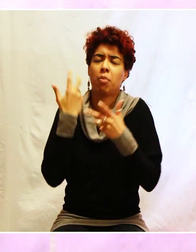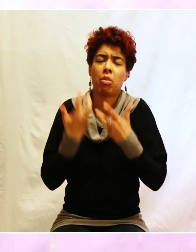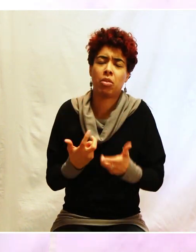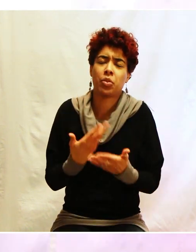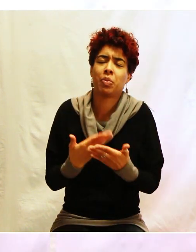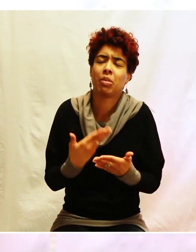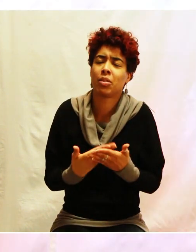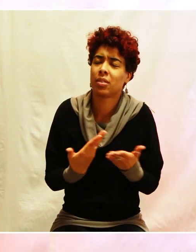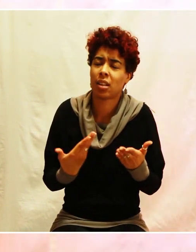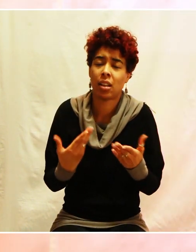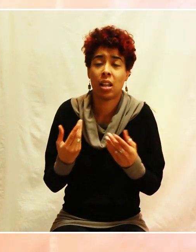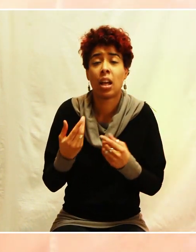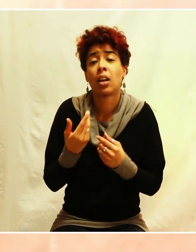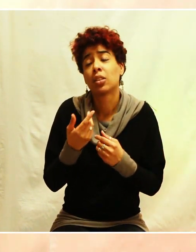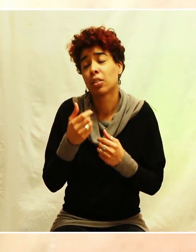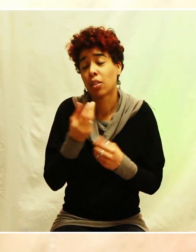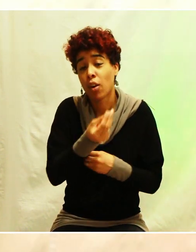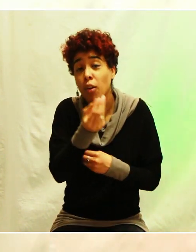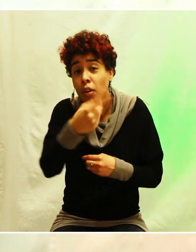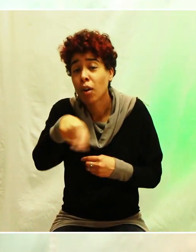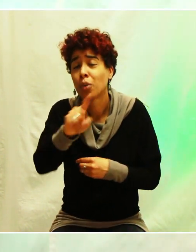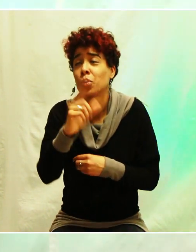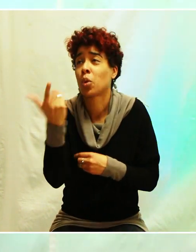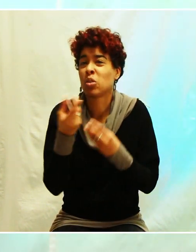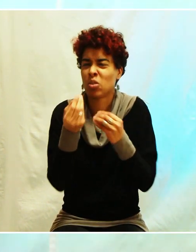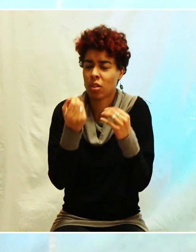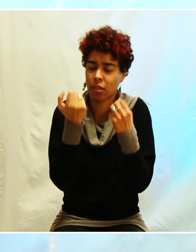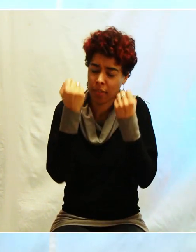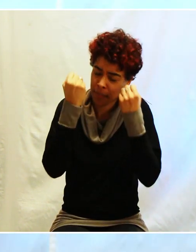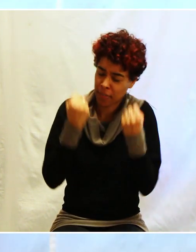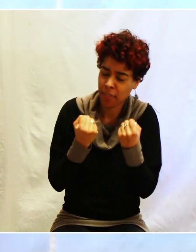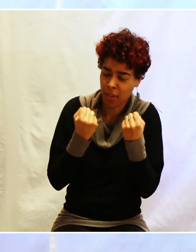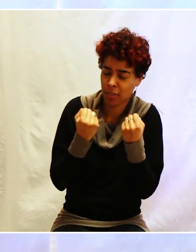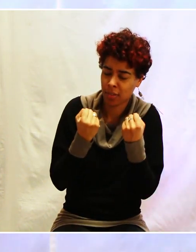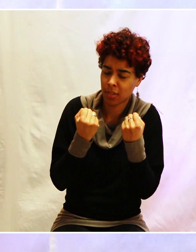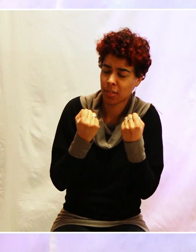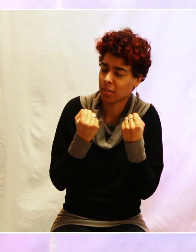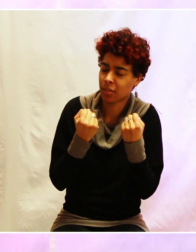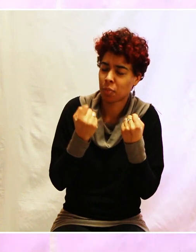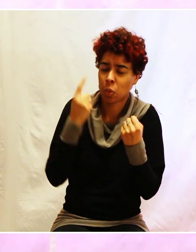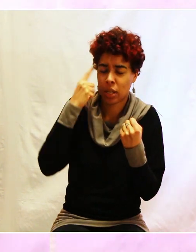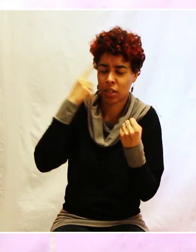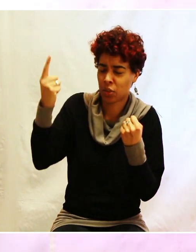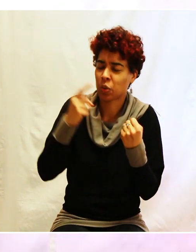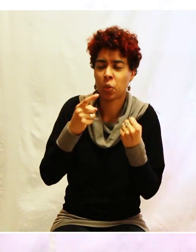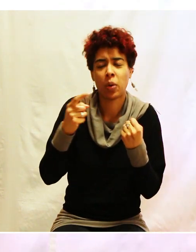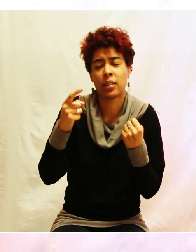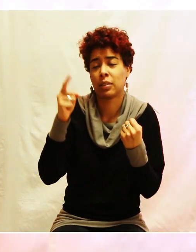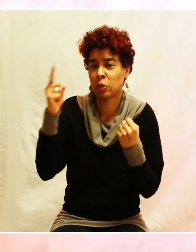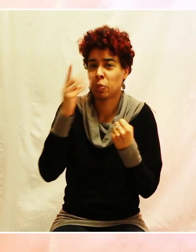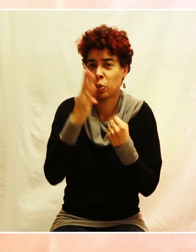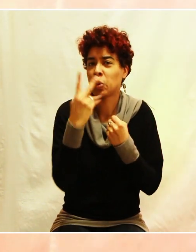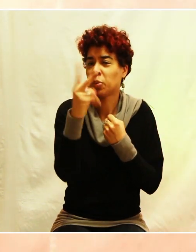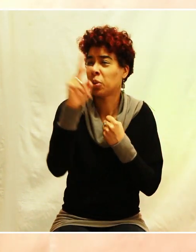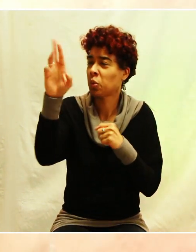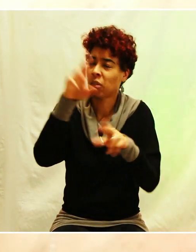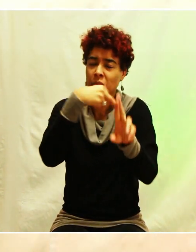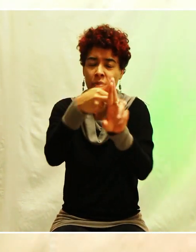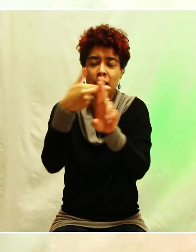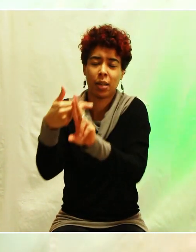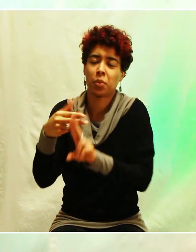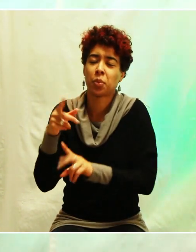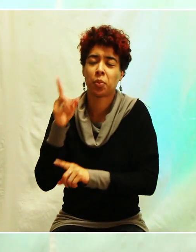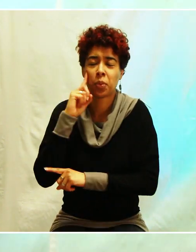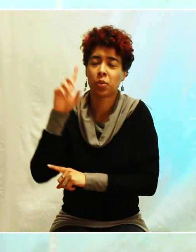de fortifier tes enfants qui entendent ta parole aujourd'hui. Merci parce que je crois, Père, que tu vas répondre à leurs besoins, parce que tu es le Dieu